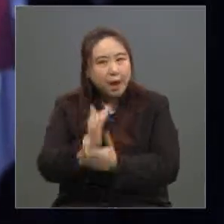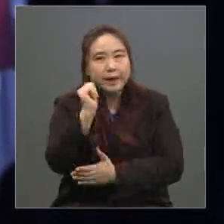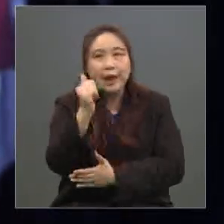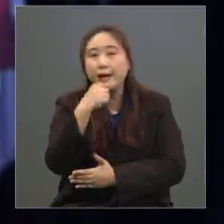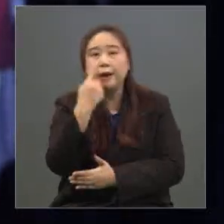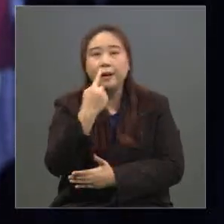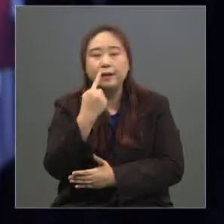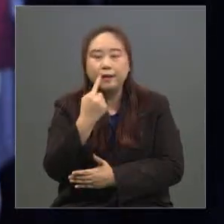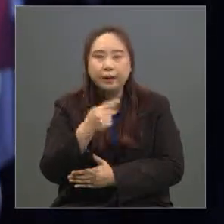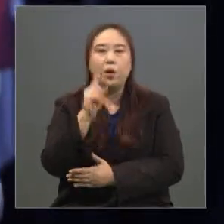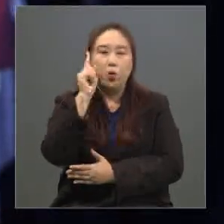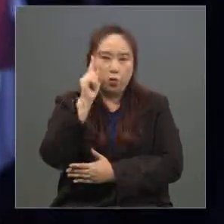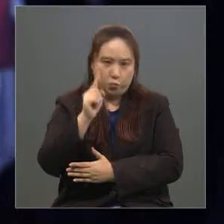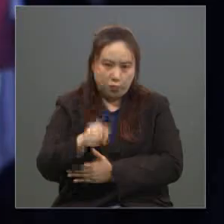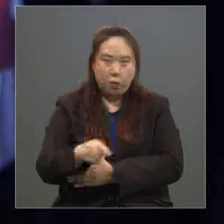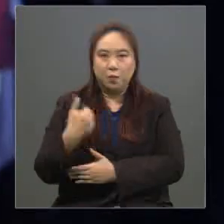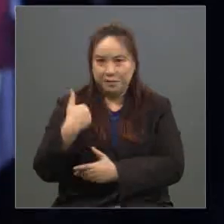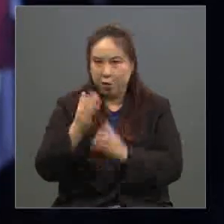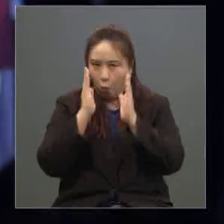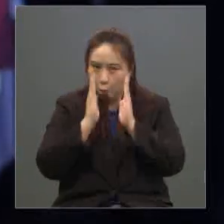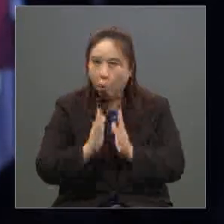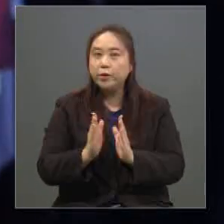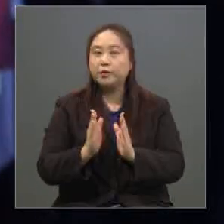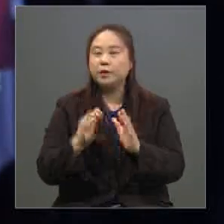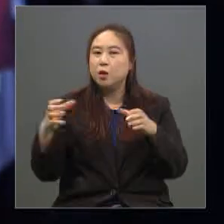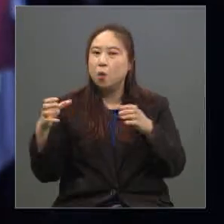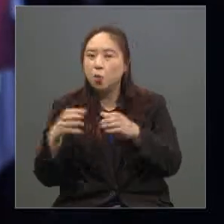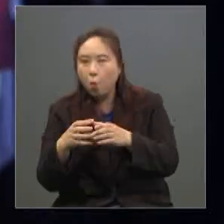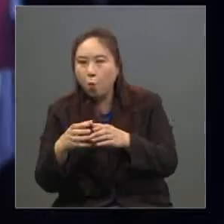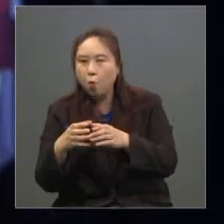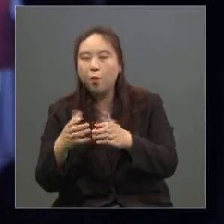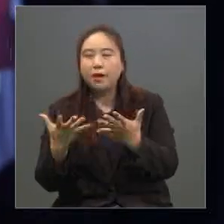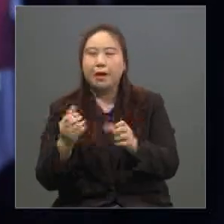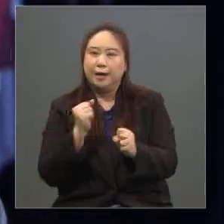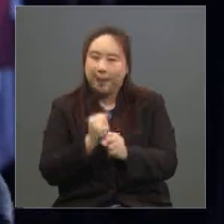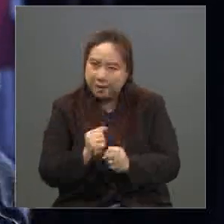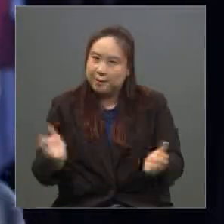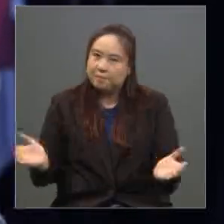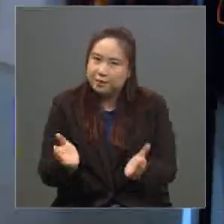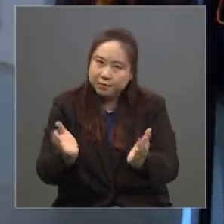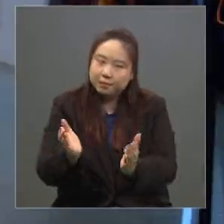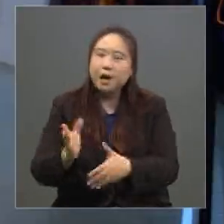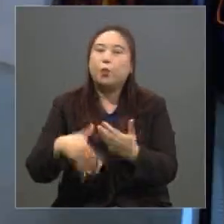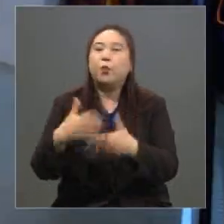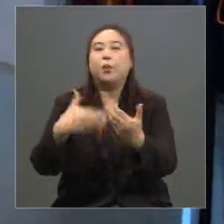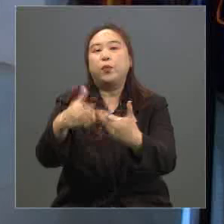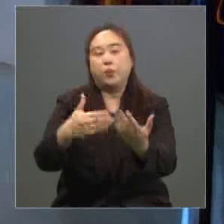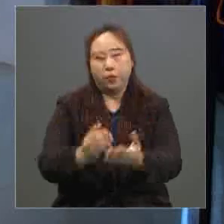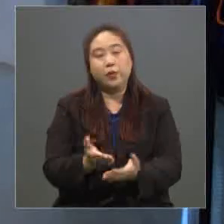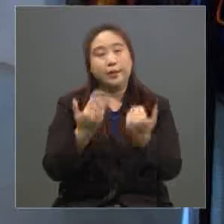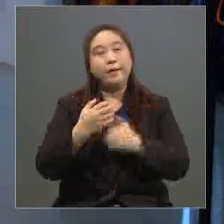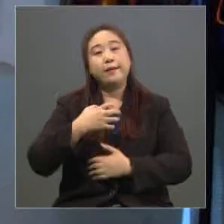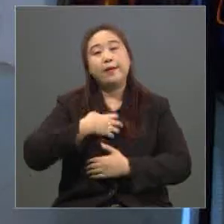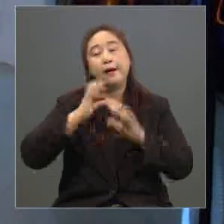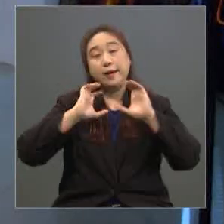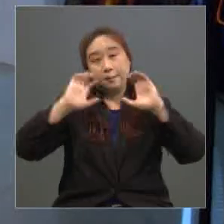ราะฉะนั้นมันจะต้องมีคนหรือกลุ่มหรือสิ่งใดๆมาทำให้ show must go on อยากให้รัฐบาลหรืออย